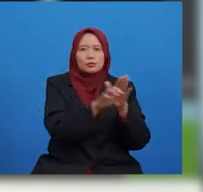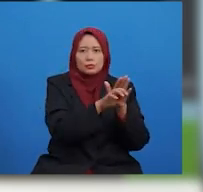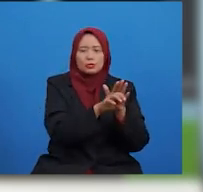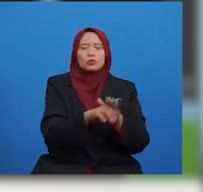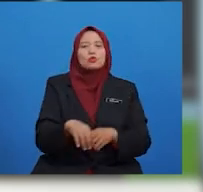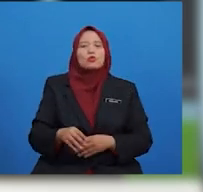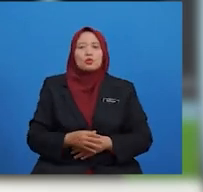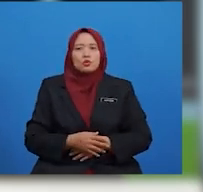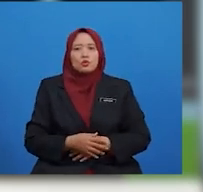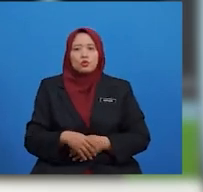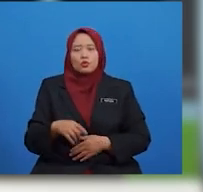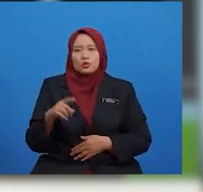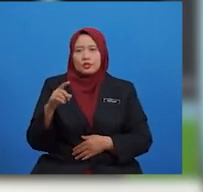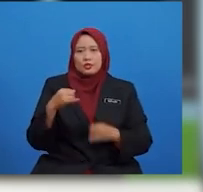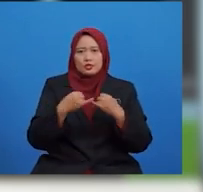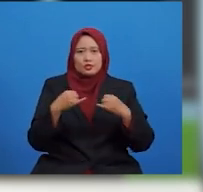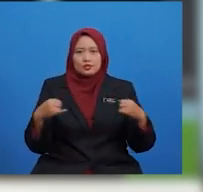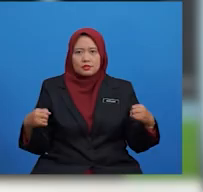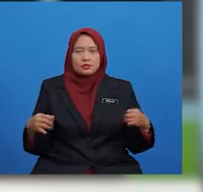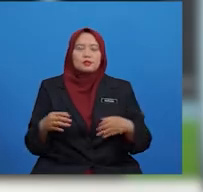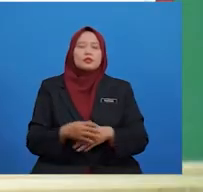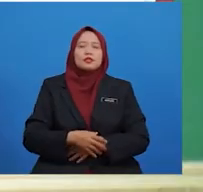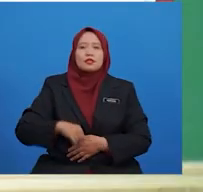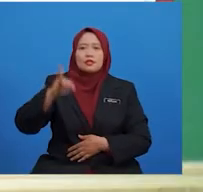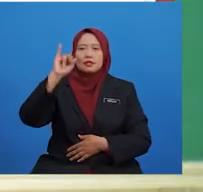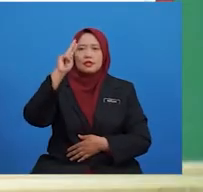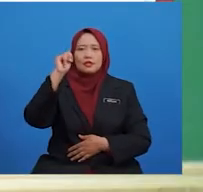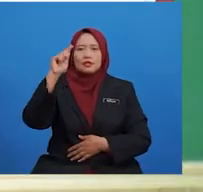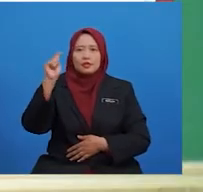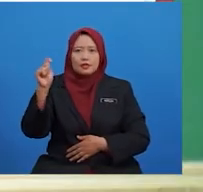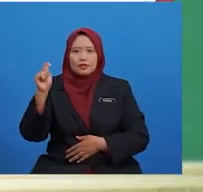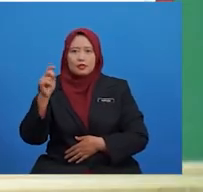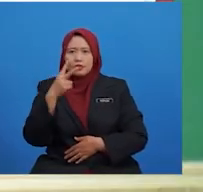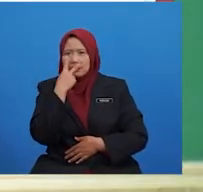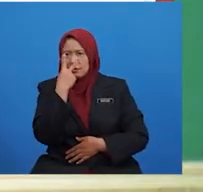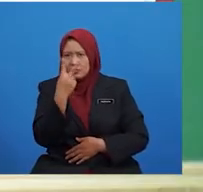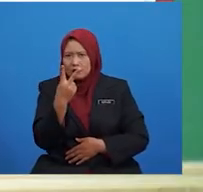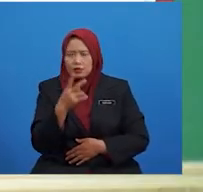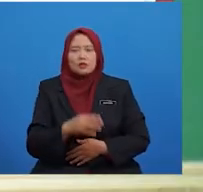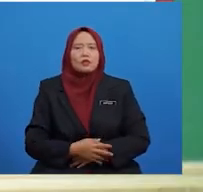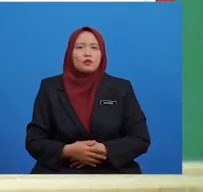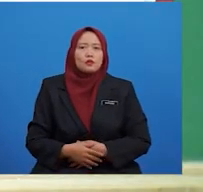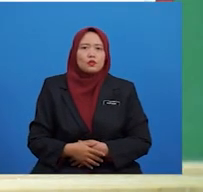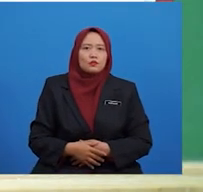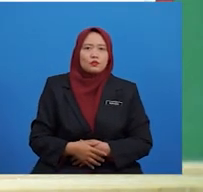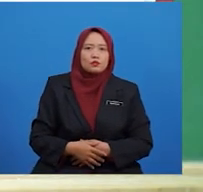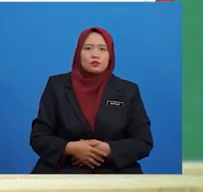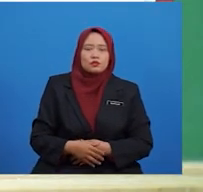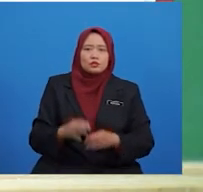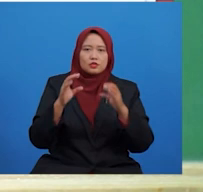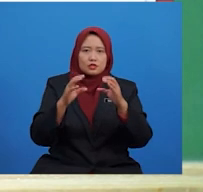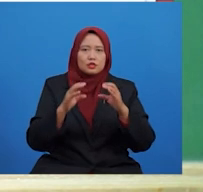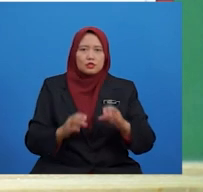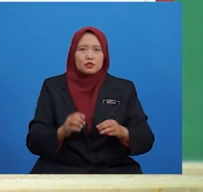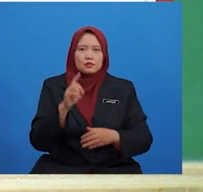penetapan nilai bagi jenis data integer. Mari kita perhatikan kaedah pertama.